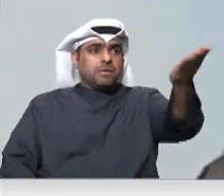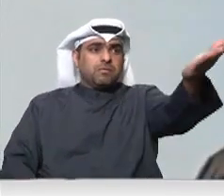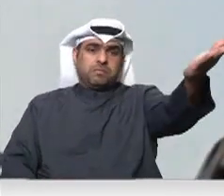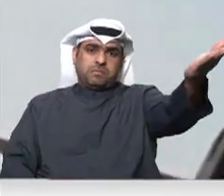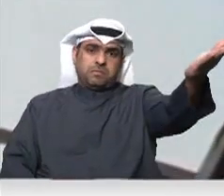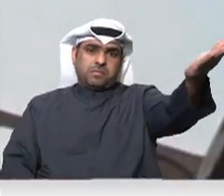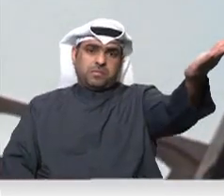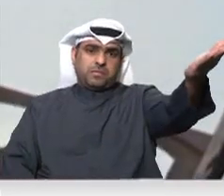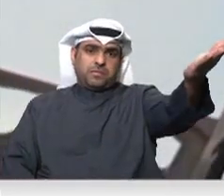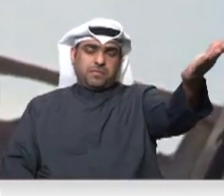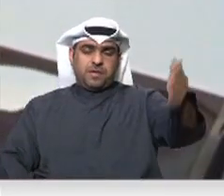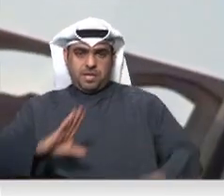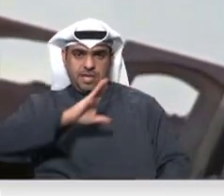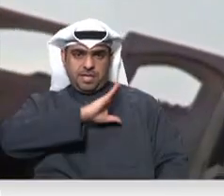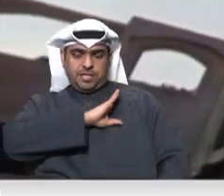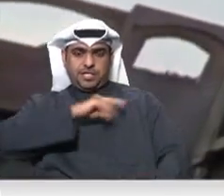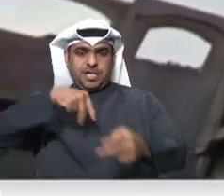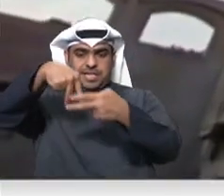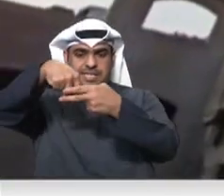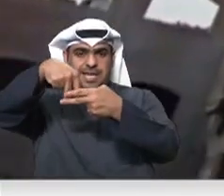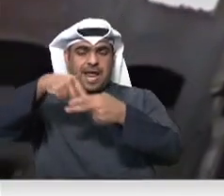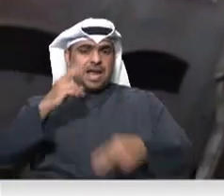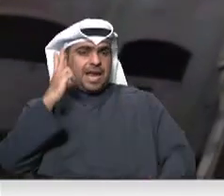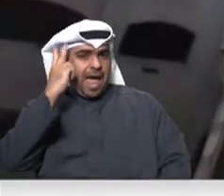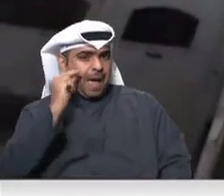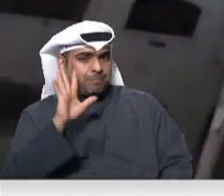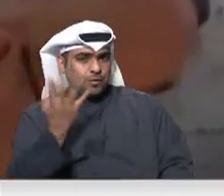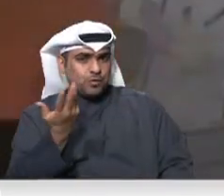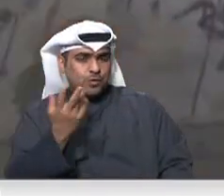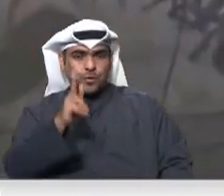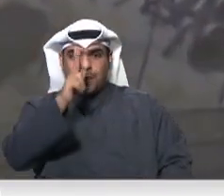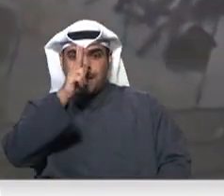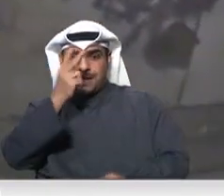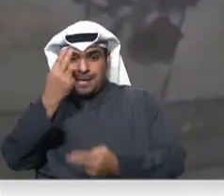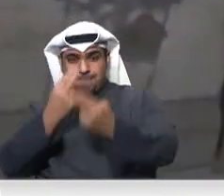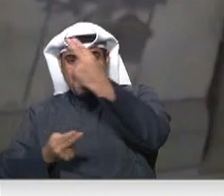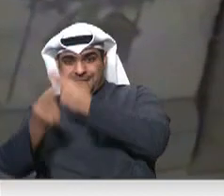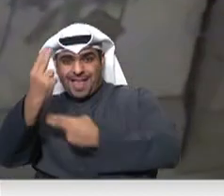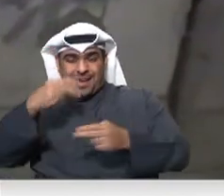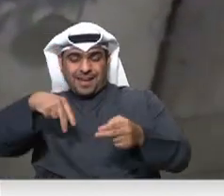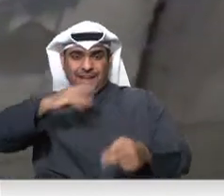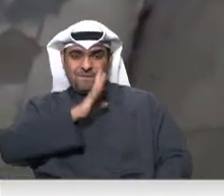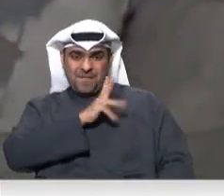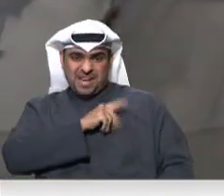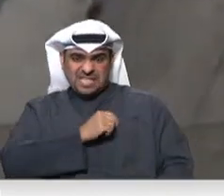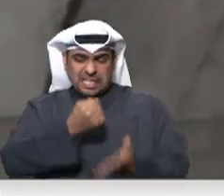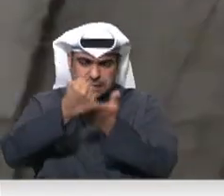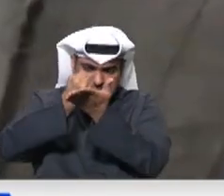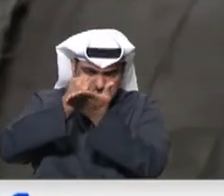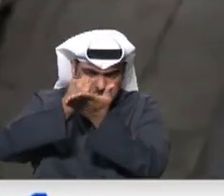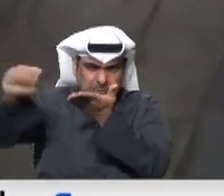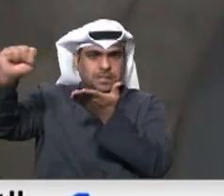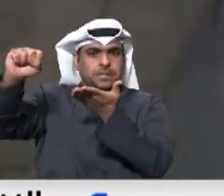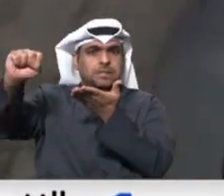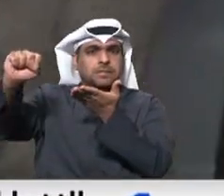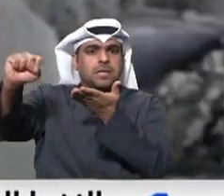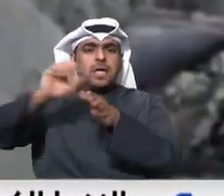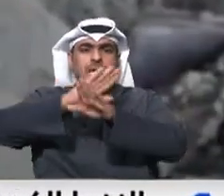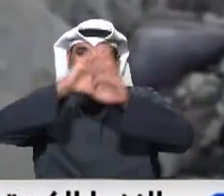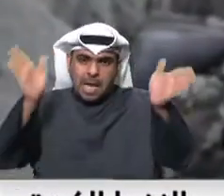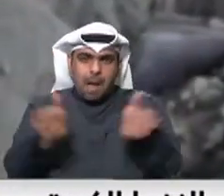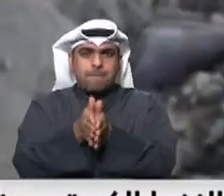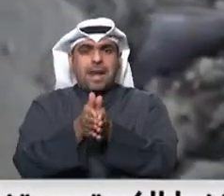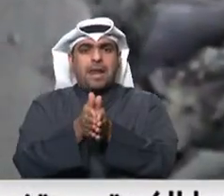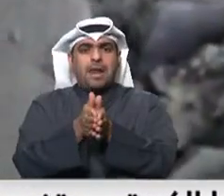الوجود الثقافي والتراثي الفلسطيني ودثر الشواهد التاريخية والعمق التاريخي الفلسطيني في قطاع غزة، مشيرا إلى